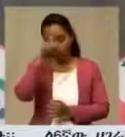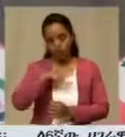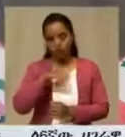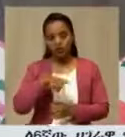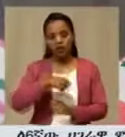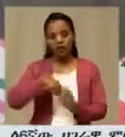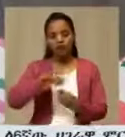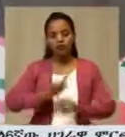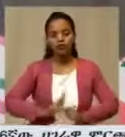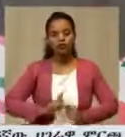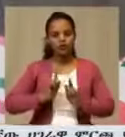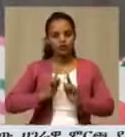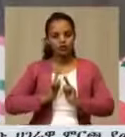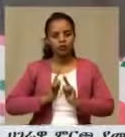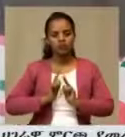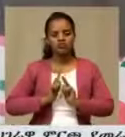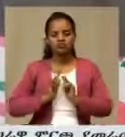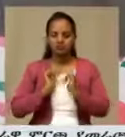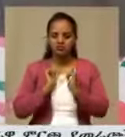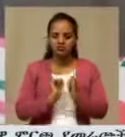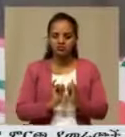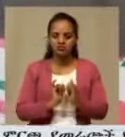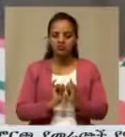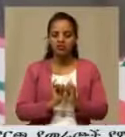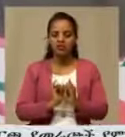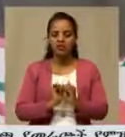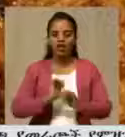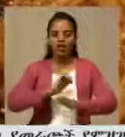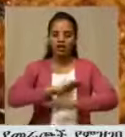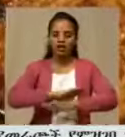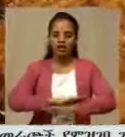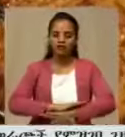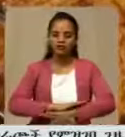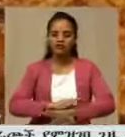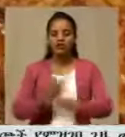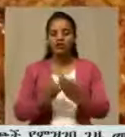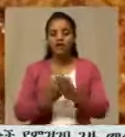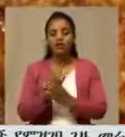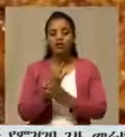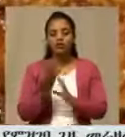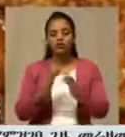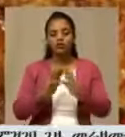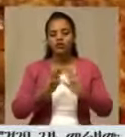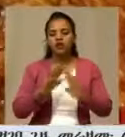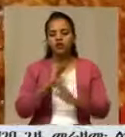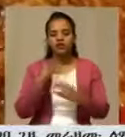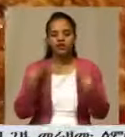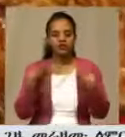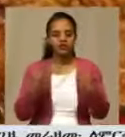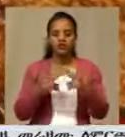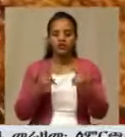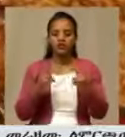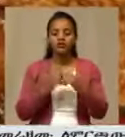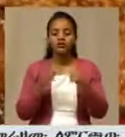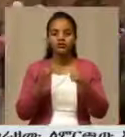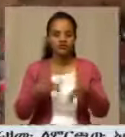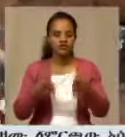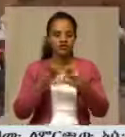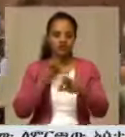አካባቢ ሊኖር፣ ሊያድር፣ ሊውል፣ ሊያርፍ፣ ሊያለማ ከሆነ ሰላምና ደህንነት በጣም እጅግ ወሳኝ